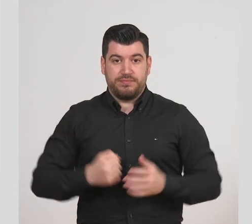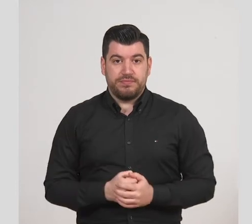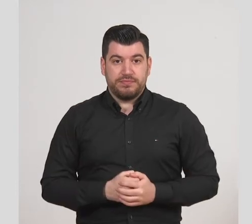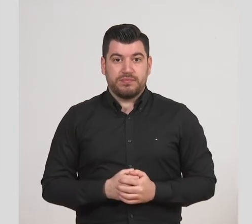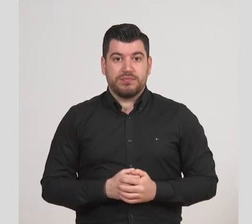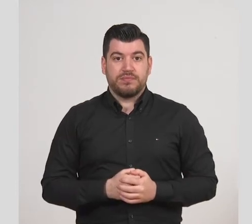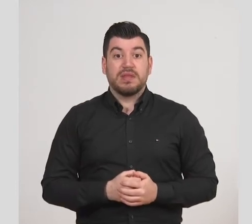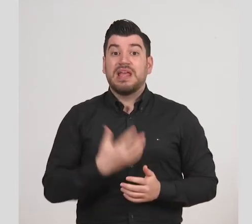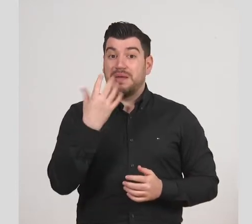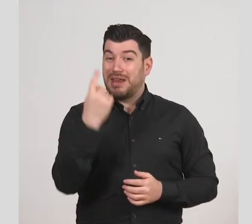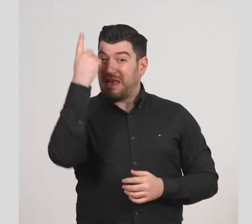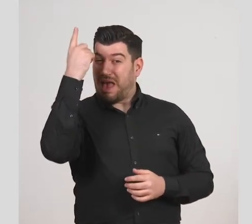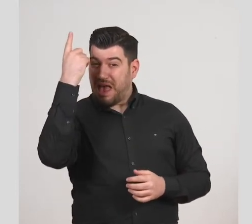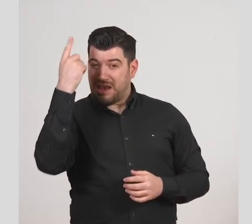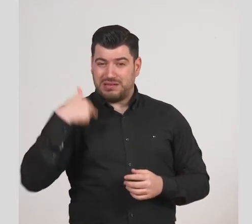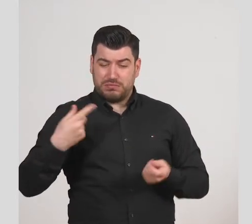έχει έναν συντονιστή,